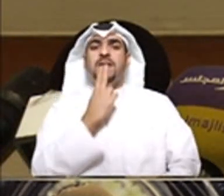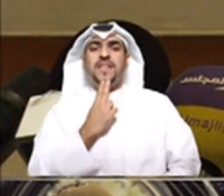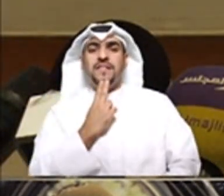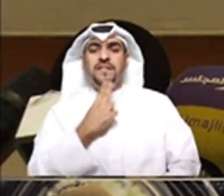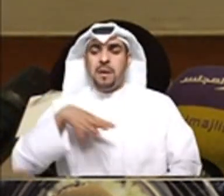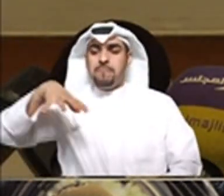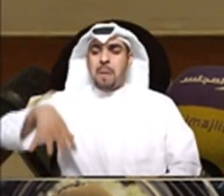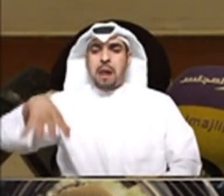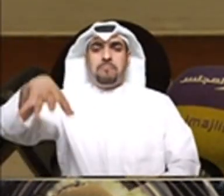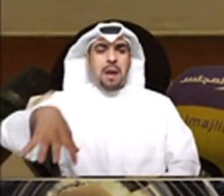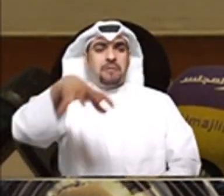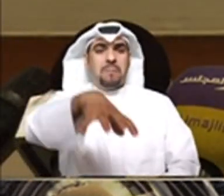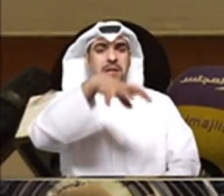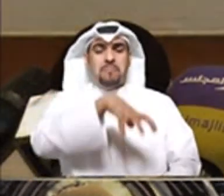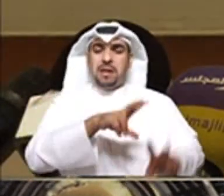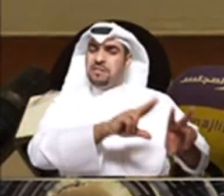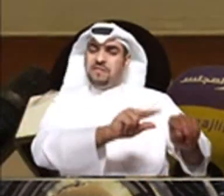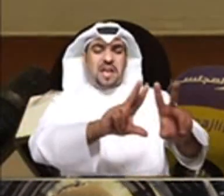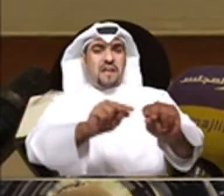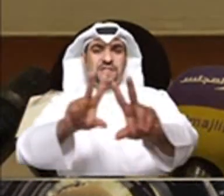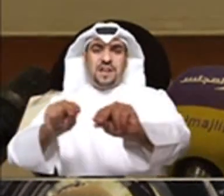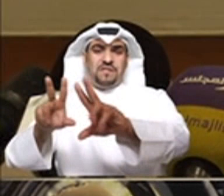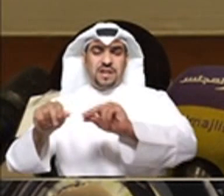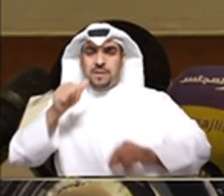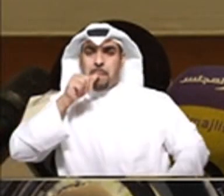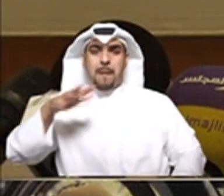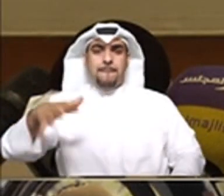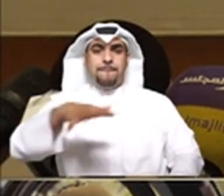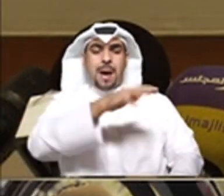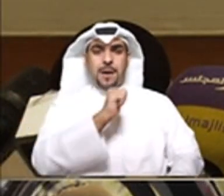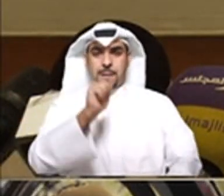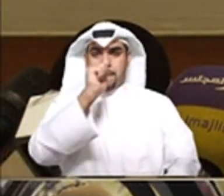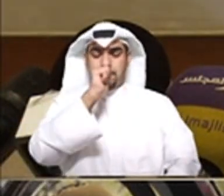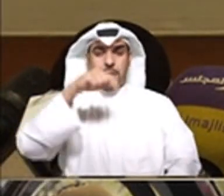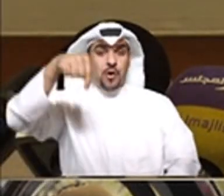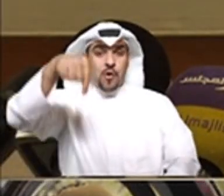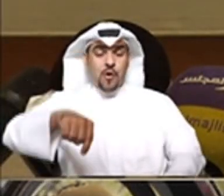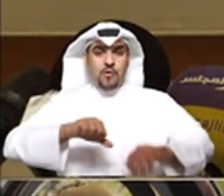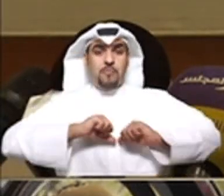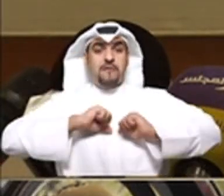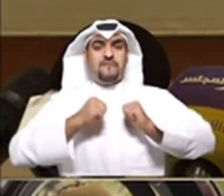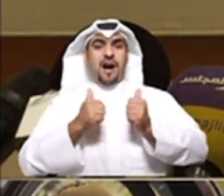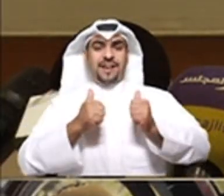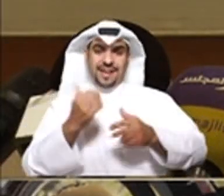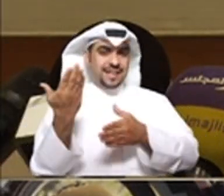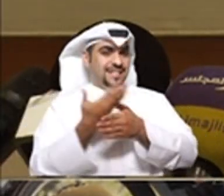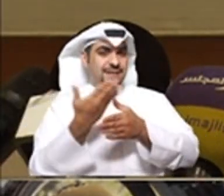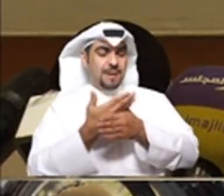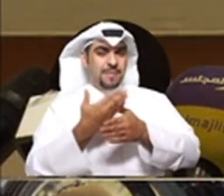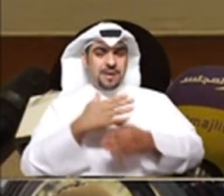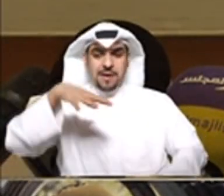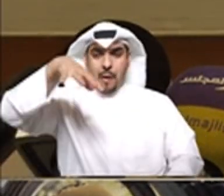المياه، وحقيقة ما يدعو إلى الفخر أنه اليوم دول مجلس التعاون أصبحت رائدة